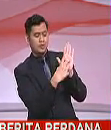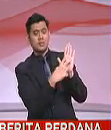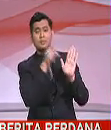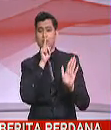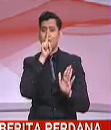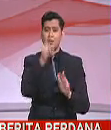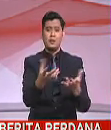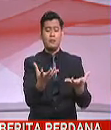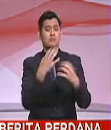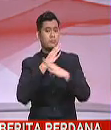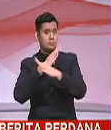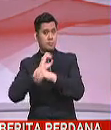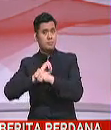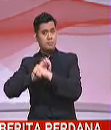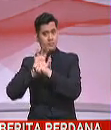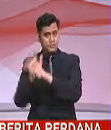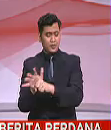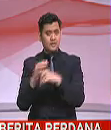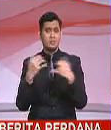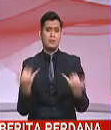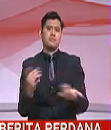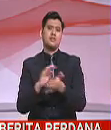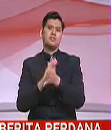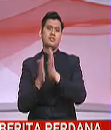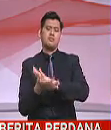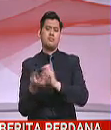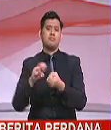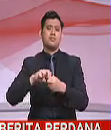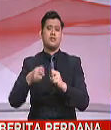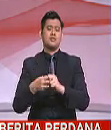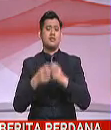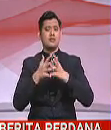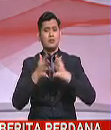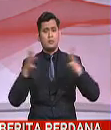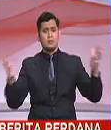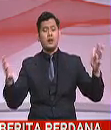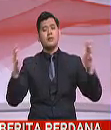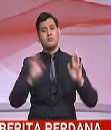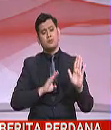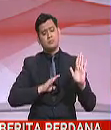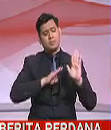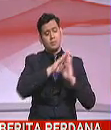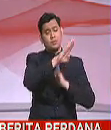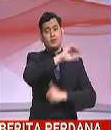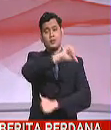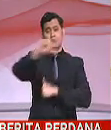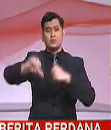mengekang penularan wabak COVID-19 yang kini menjadi ancaman terbesar pembangunan sosioekonomi negara.